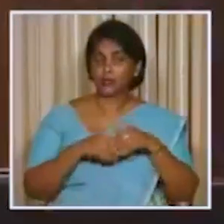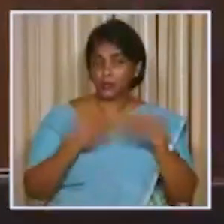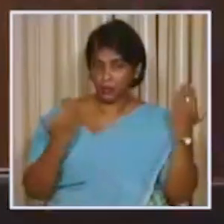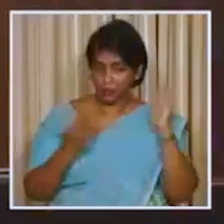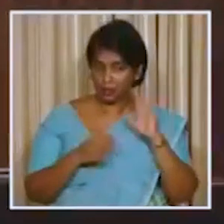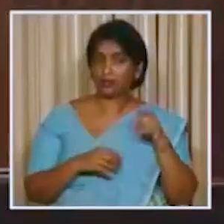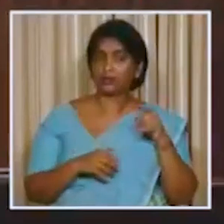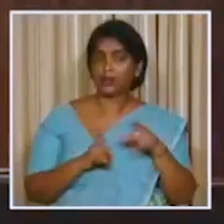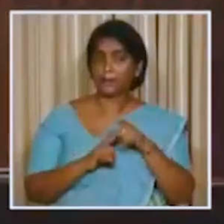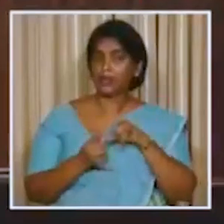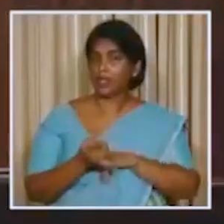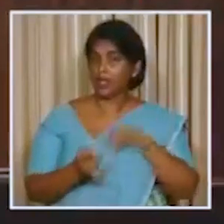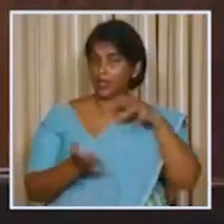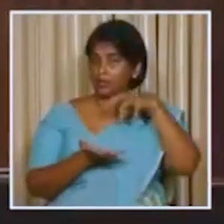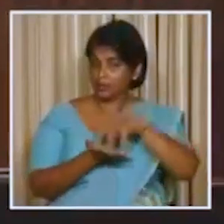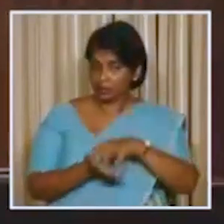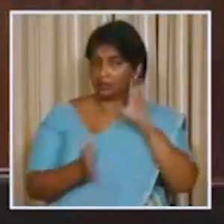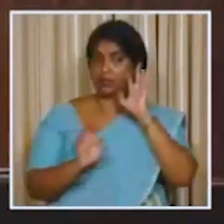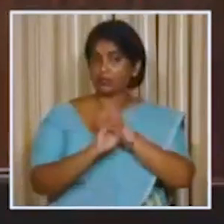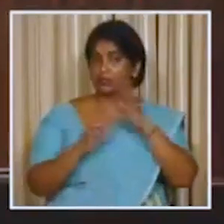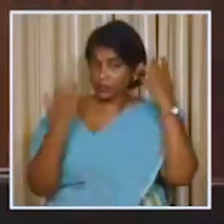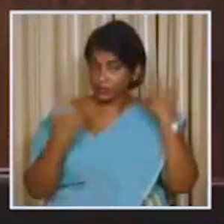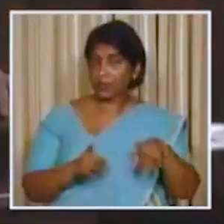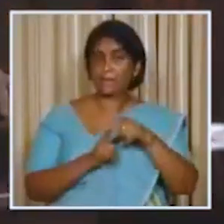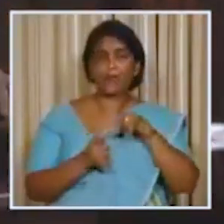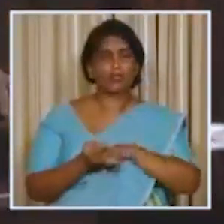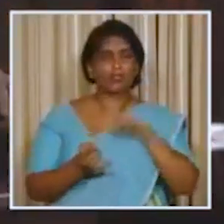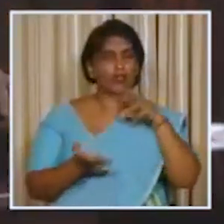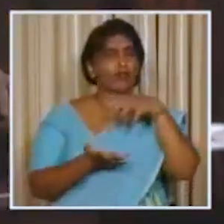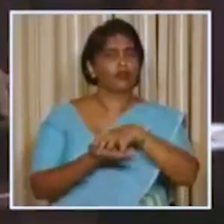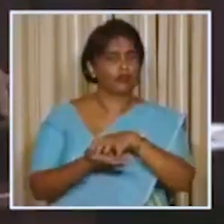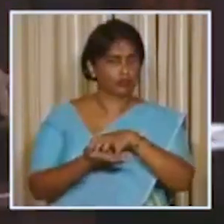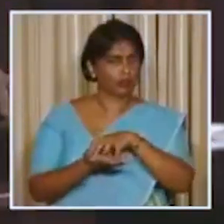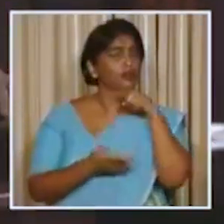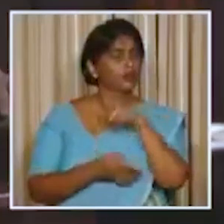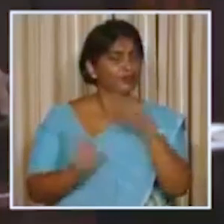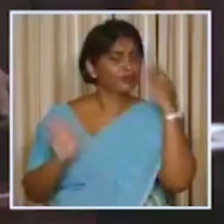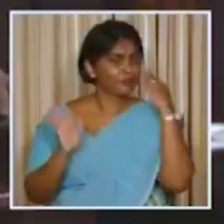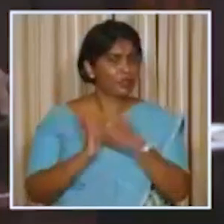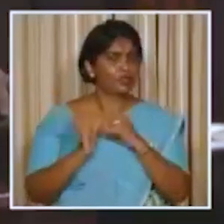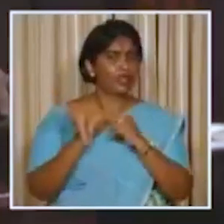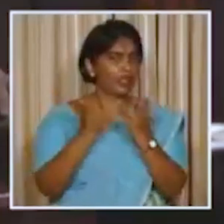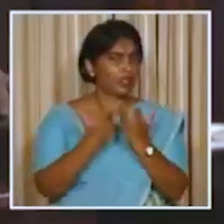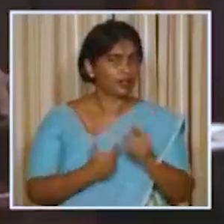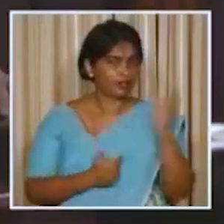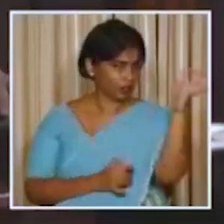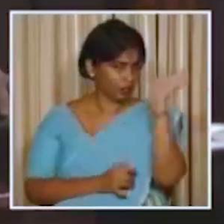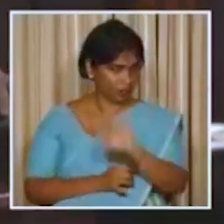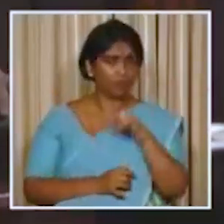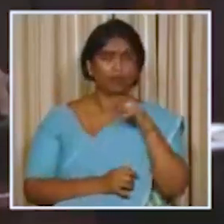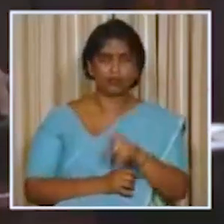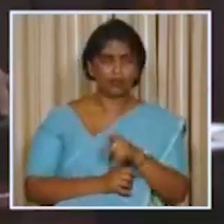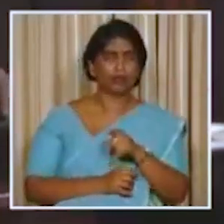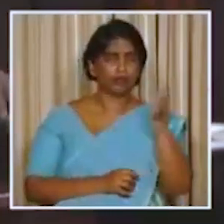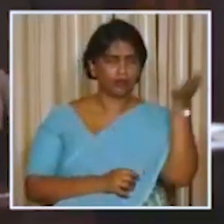செயலகமாக அறிவிக்கப்பட்ட ஒரு பிரதேச செயலகம். இதுக்கு ஒரு கணக்காளர் ஒருவர் நியமிக்கிறதோ இல்லாட்டி ஒரு கணக்காளர் ஒருவர் இல்லை என்றது சொல்றது வந்து ஒரு